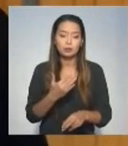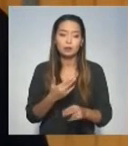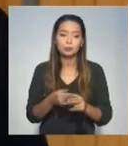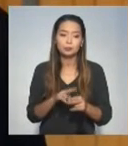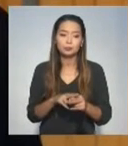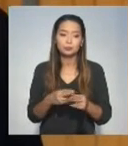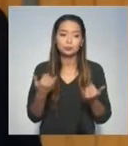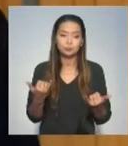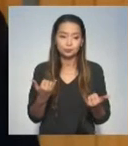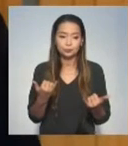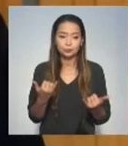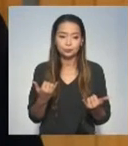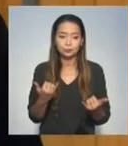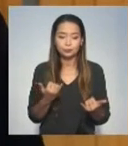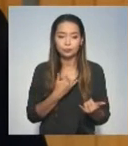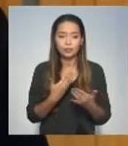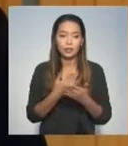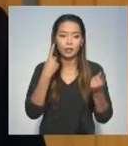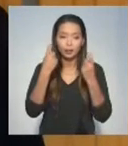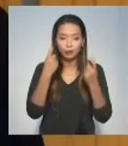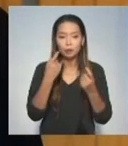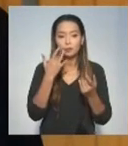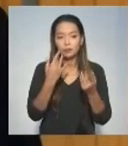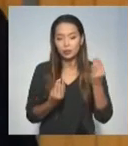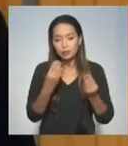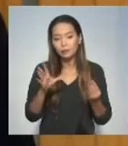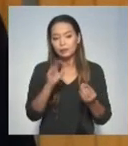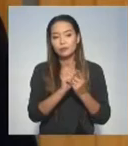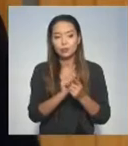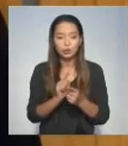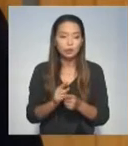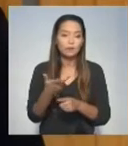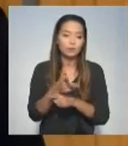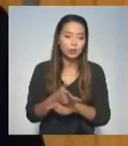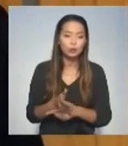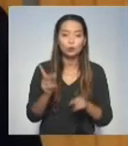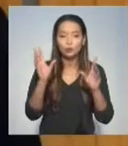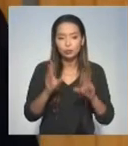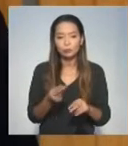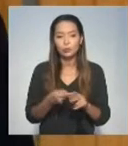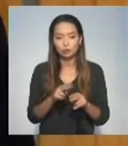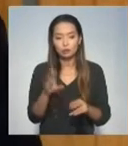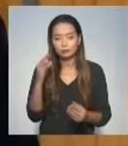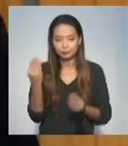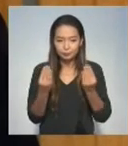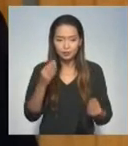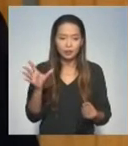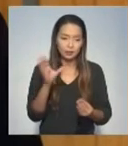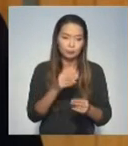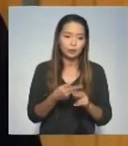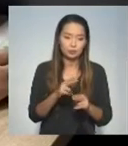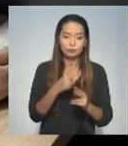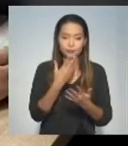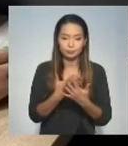там высылаем нашей информацию все встречи видео все публикуются все пресс релизы